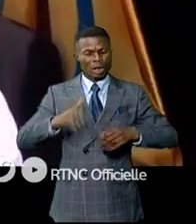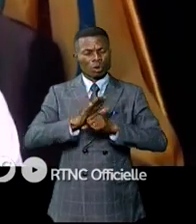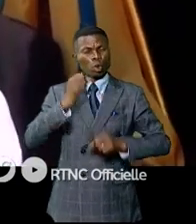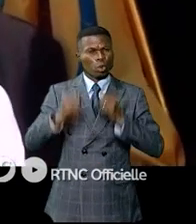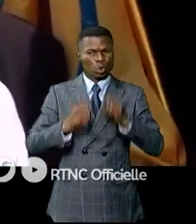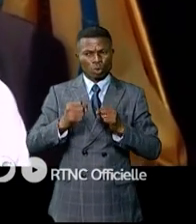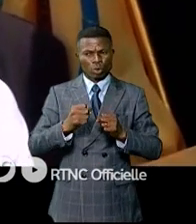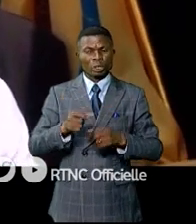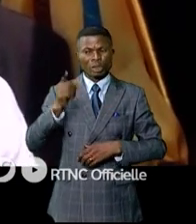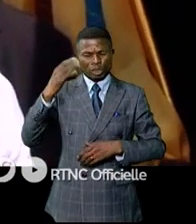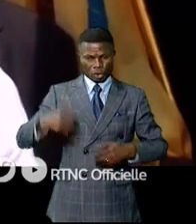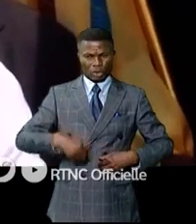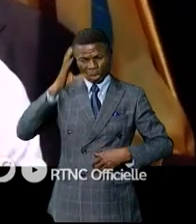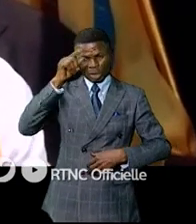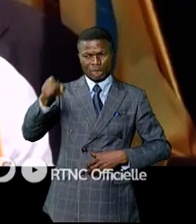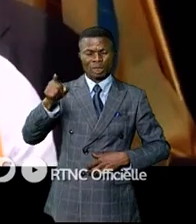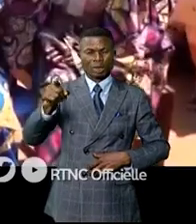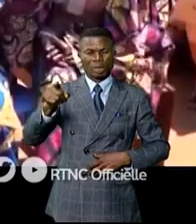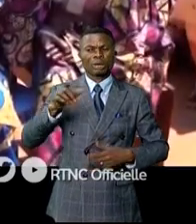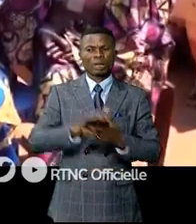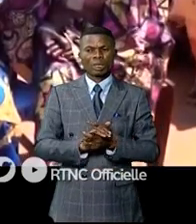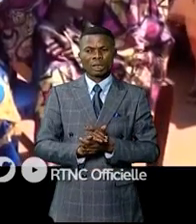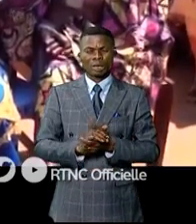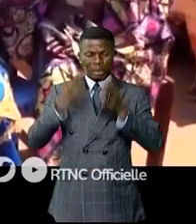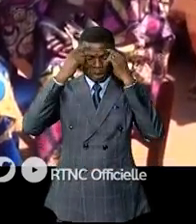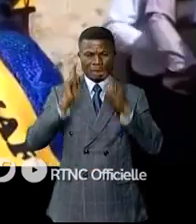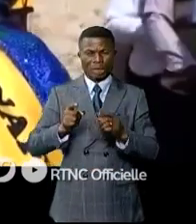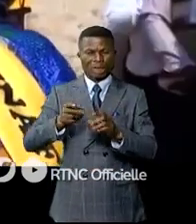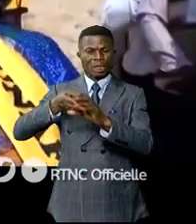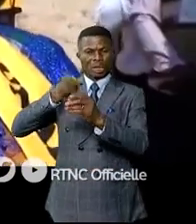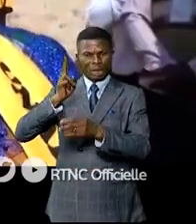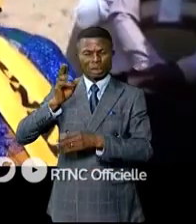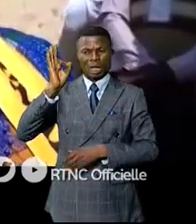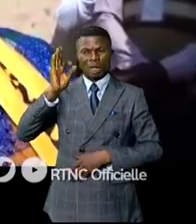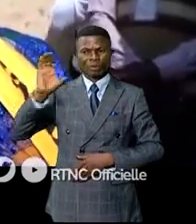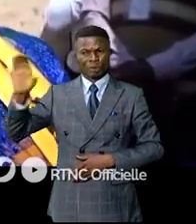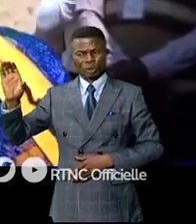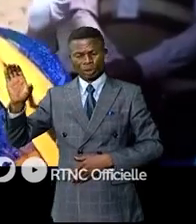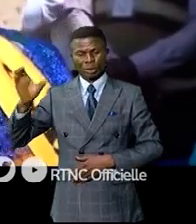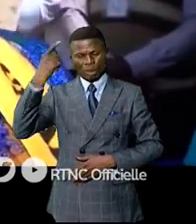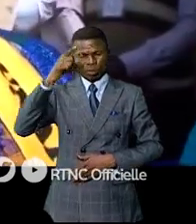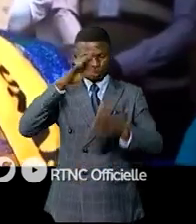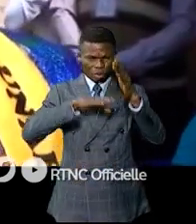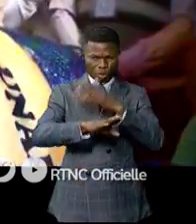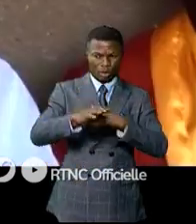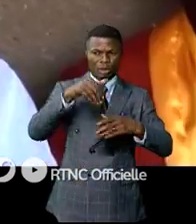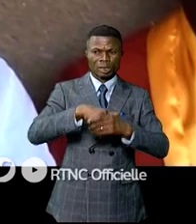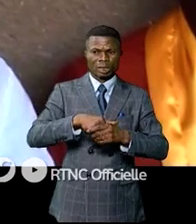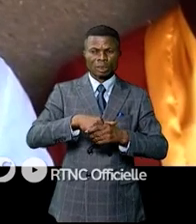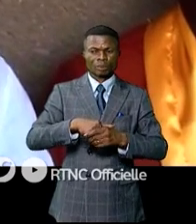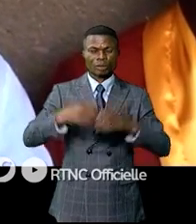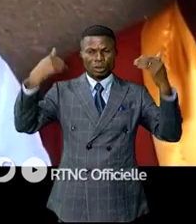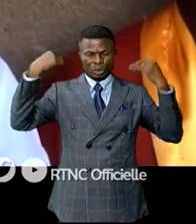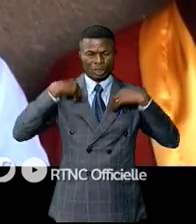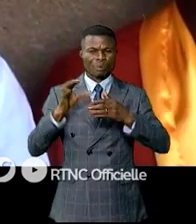bravoure et le courage du jeune Moutandala qui a décidé de quitter son ancien bateau avant qu'il ne chavire. Ancien cadre